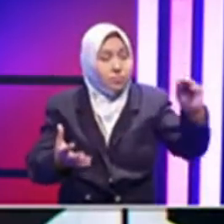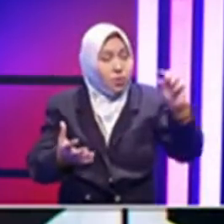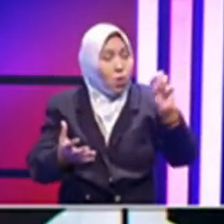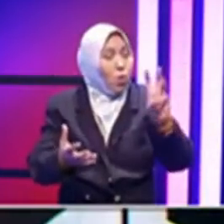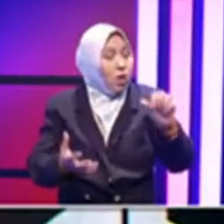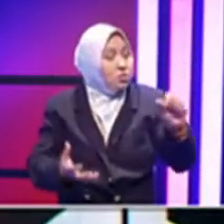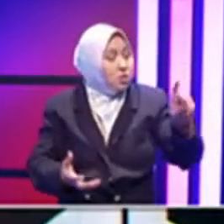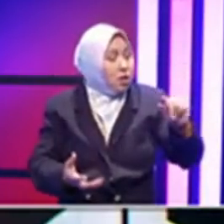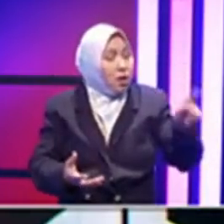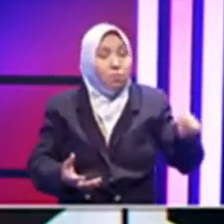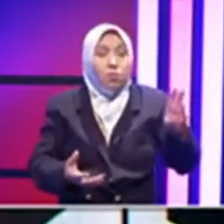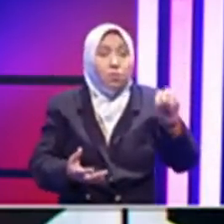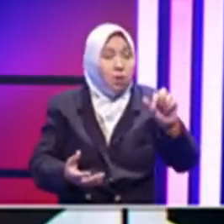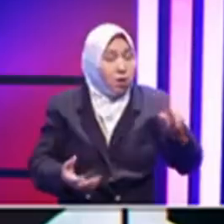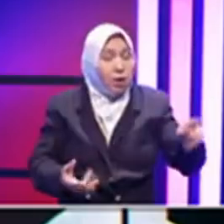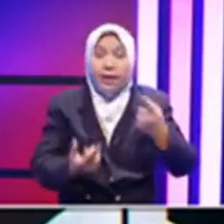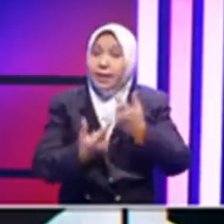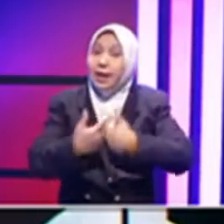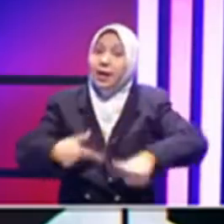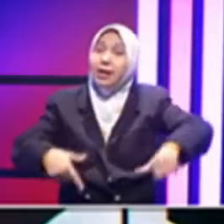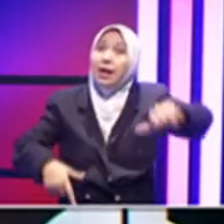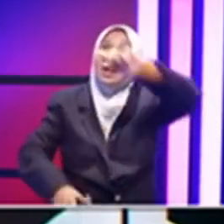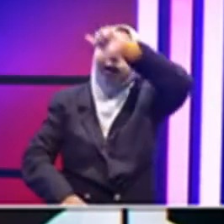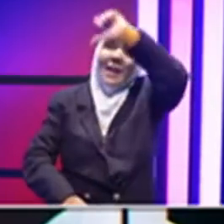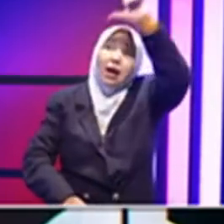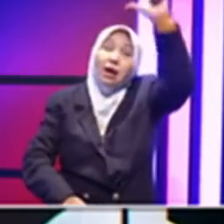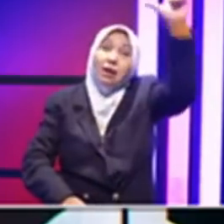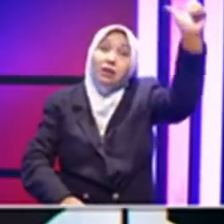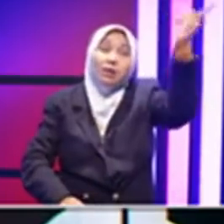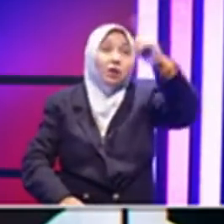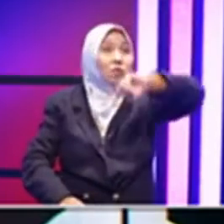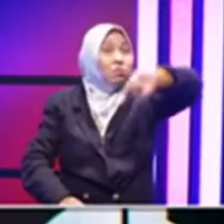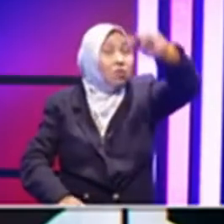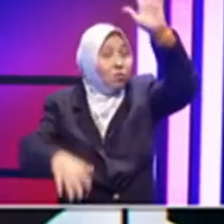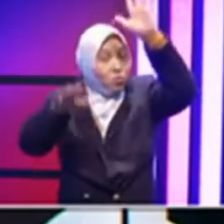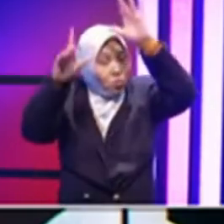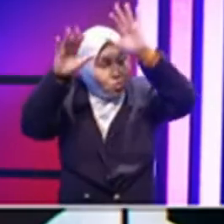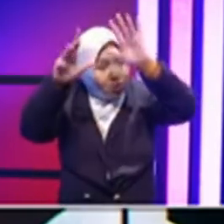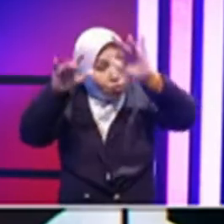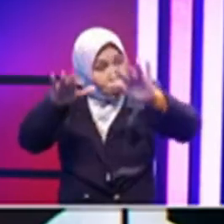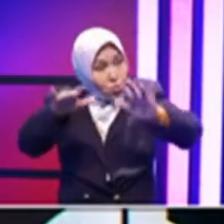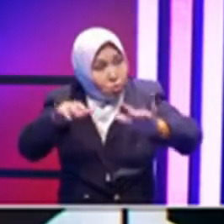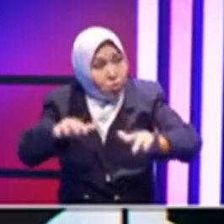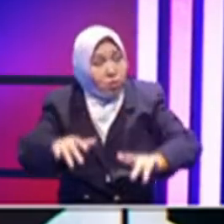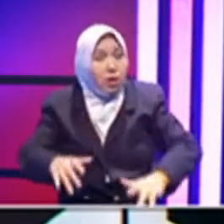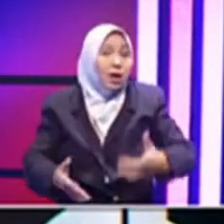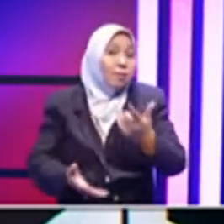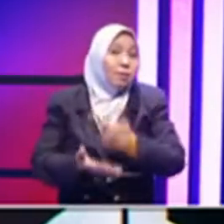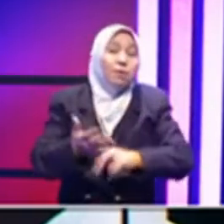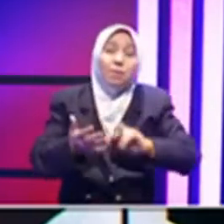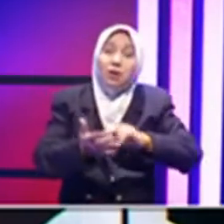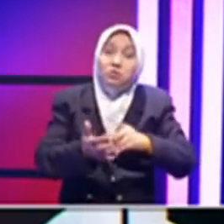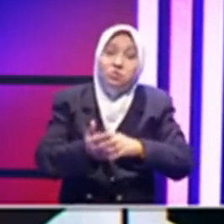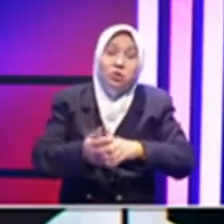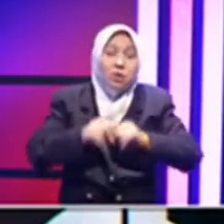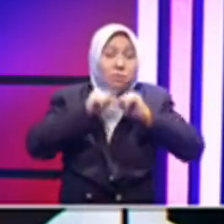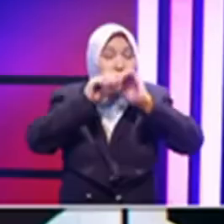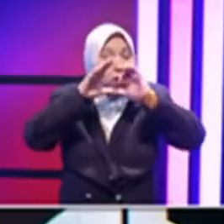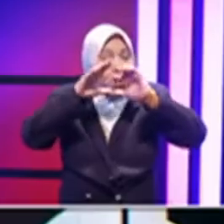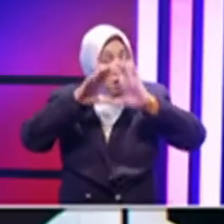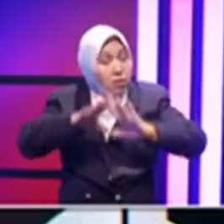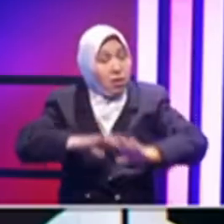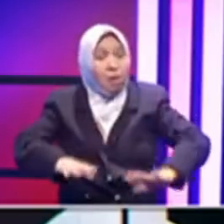maa'an mubarakan, daripada langit kami turunkan air yang penuh dengan keberkatan. Apa maksud keberkatan? Mengeluarkan kebaikan